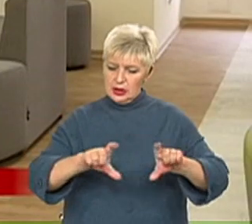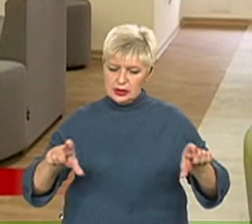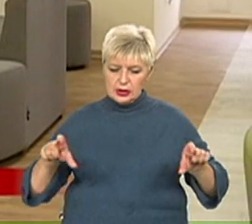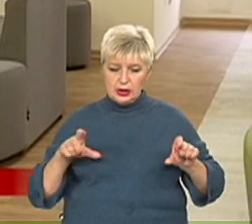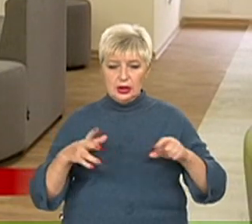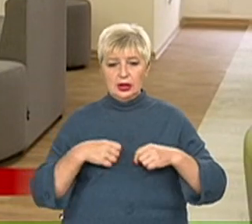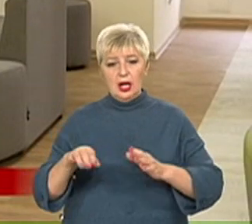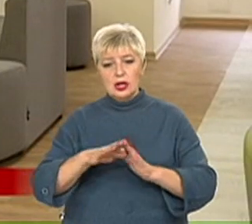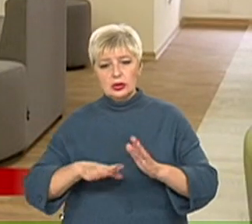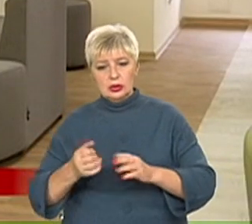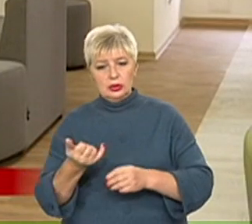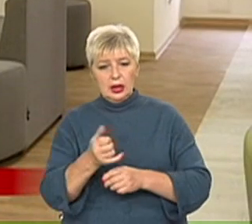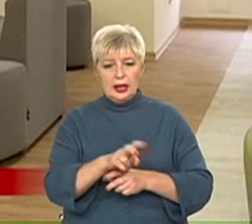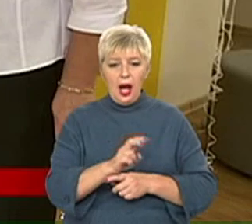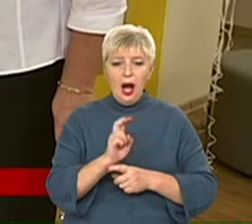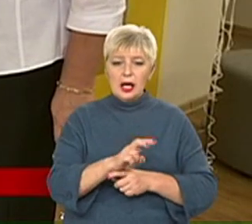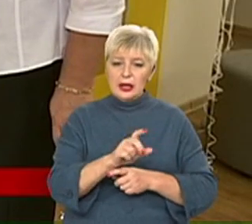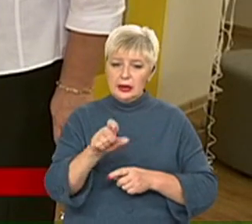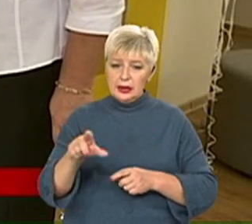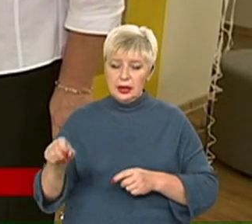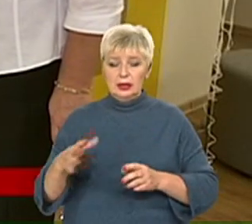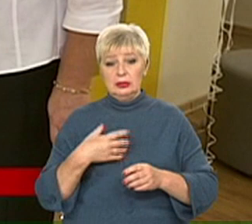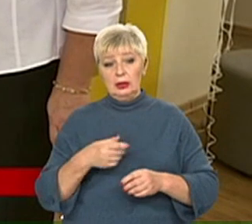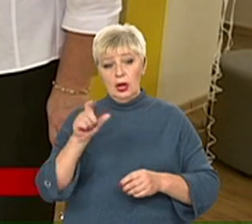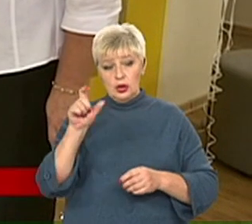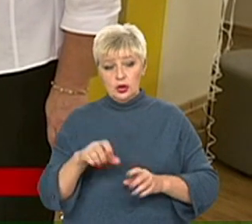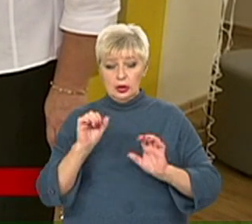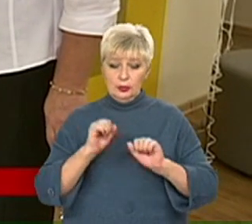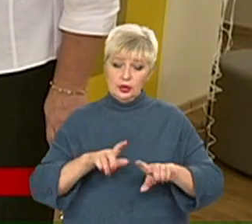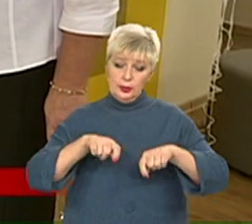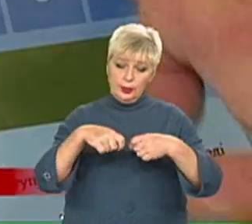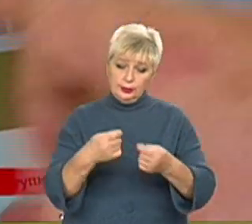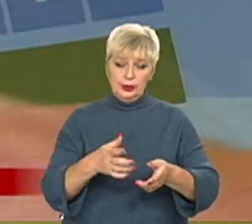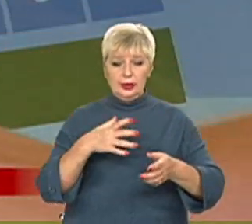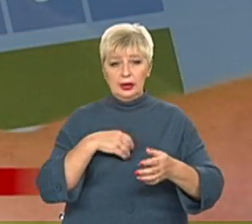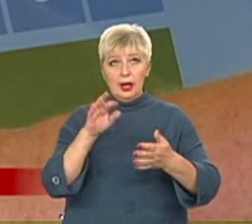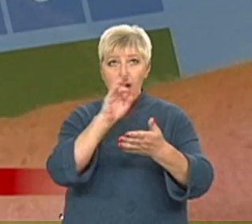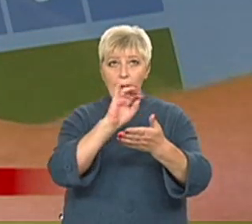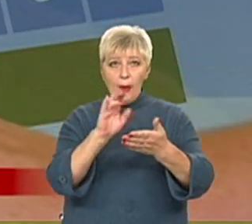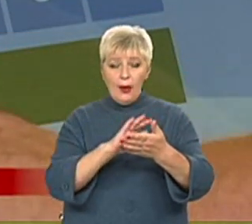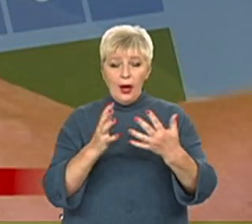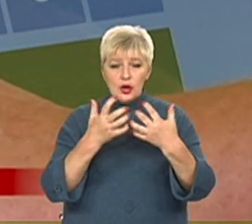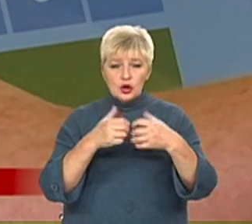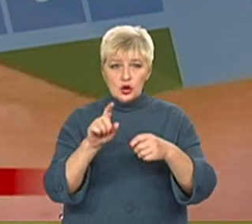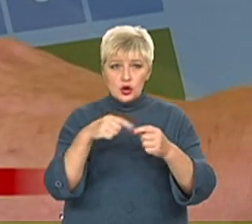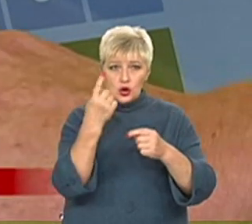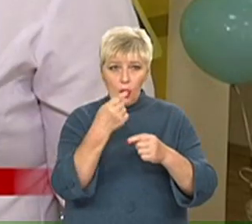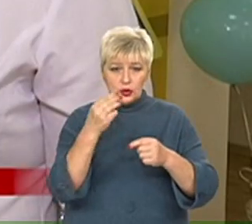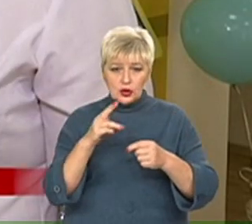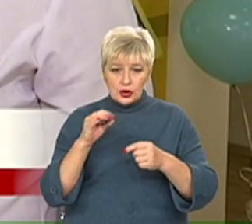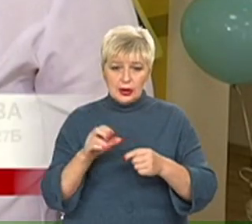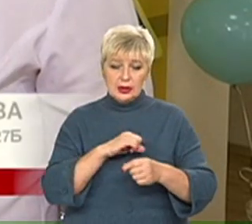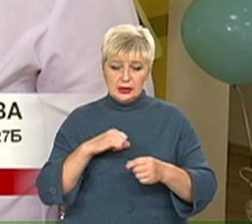черги, зони для клієнтів. Крім цього, споживач зможе передати показання лічильників через спеціальні термінали